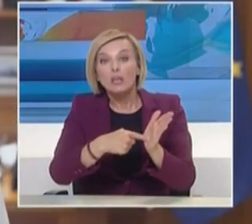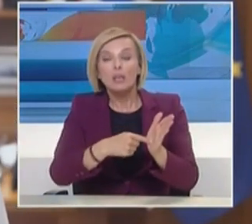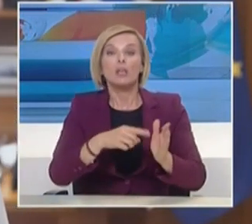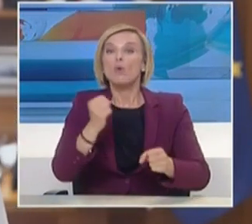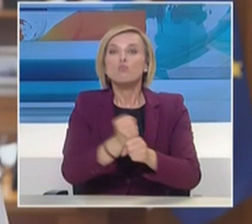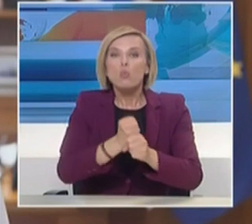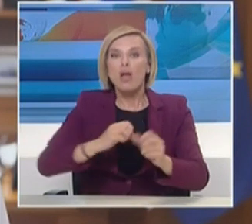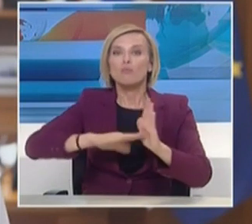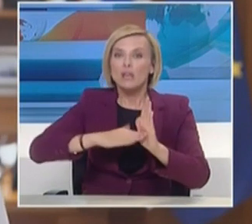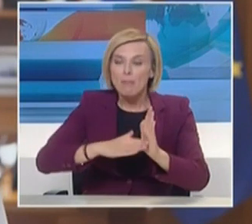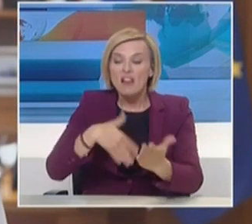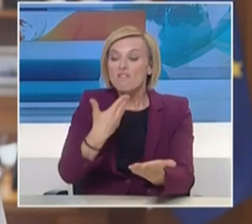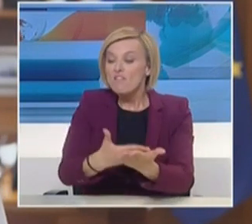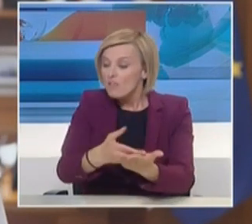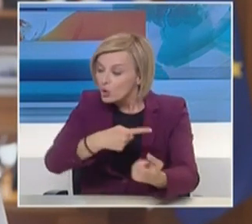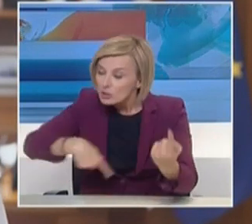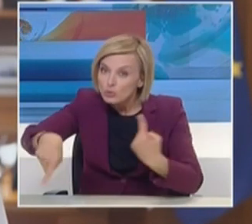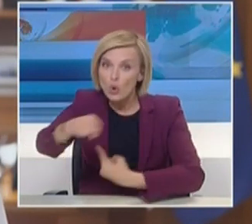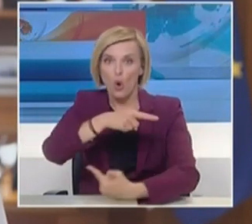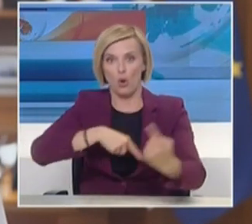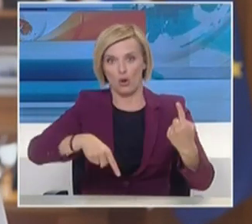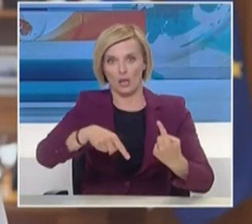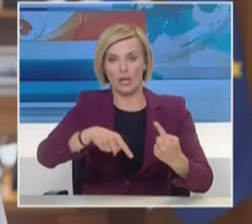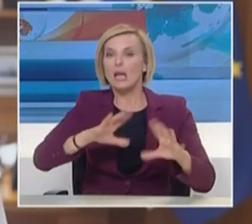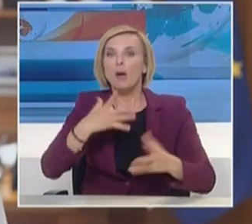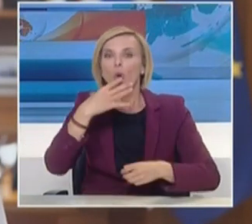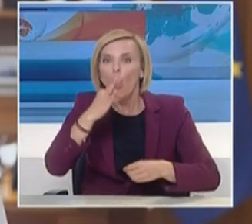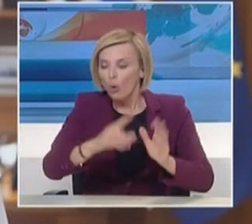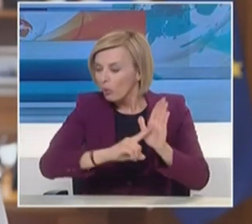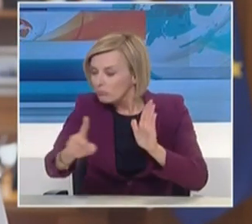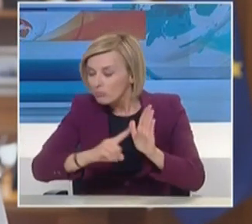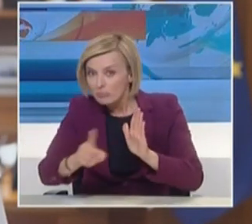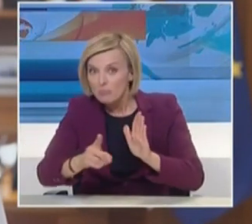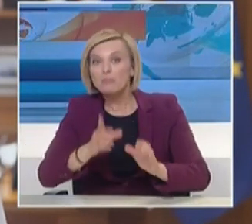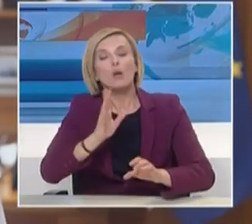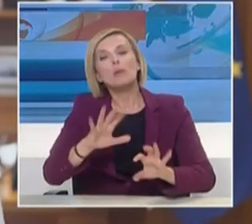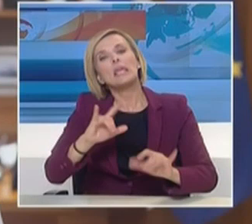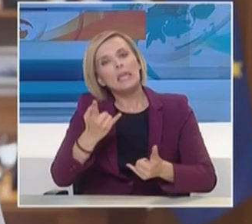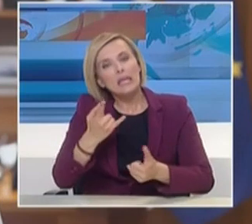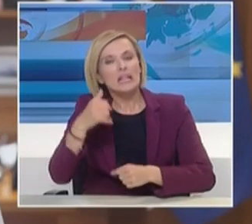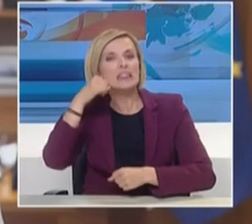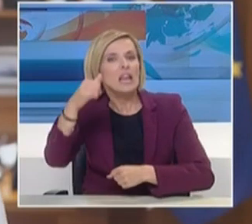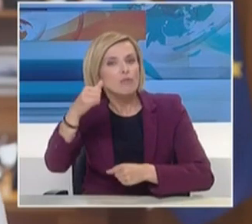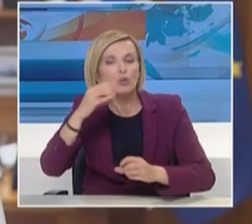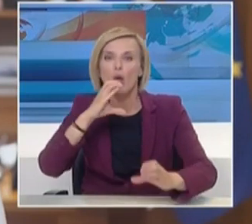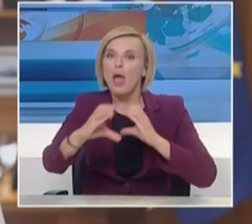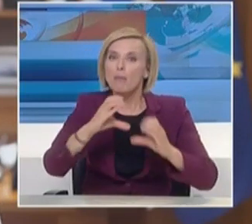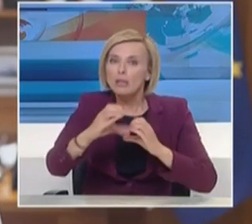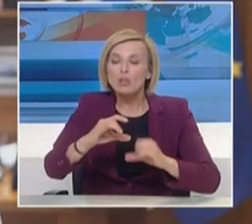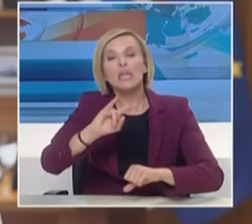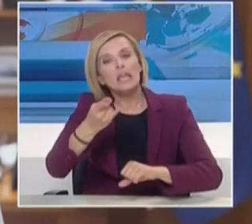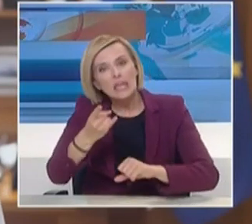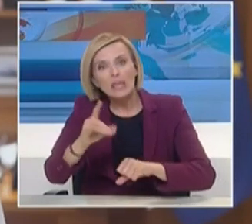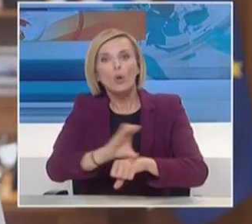πολίτη τρόπο να μπορεί να λαμβάνεται η σχετική βεβαίωση μέσω διαδικτύου ή με τηλεφωνικό μήνυμα ή ακόμα και να συμπληρώνεται και